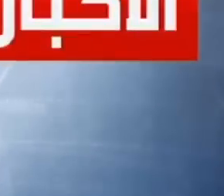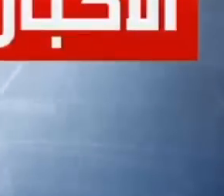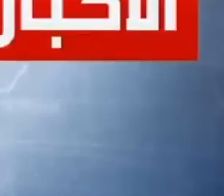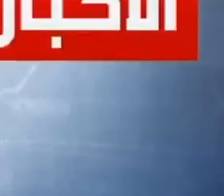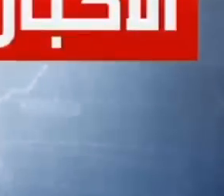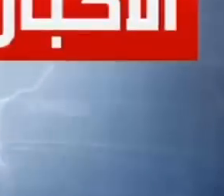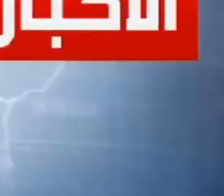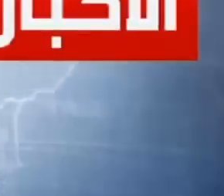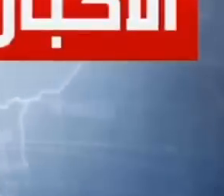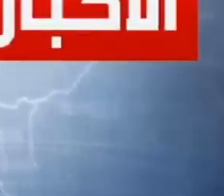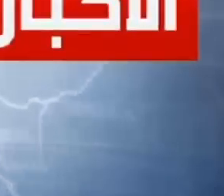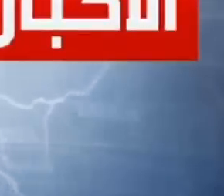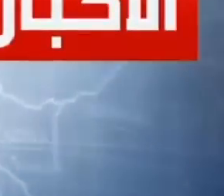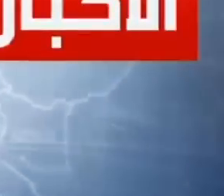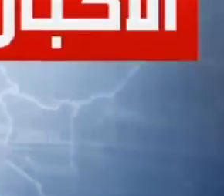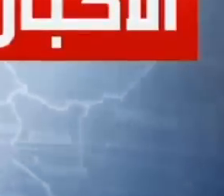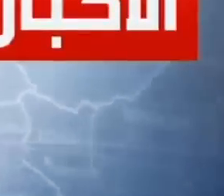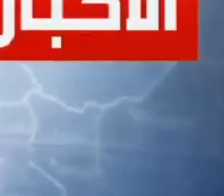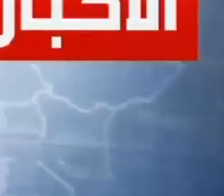ام